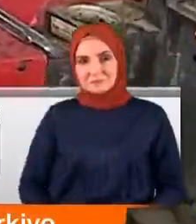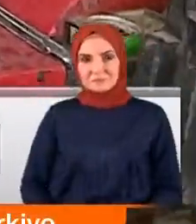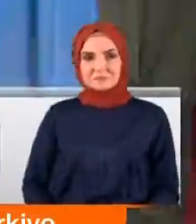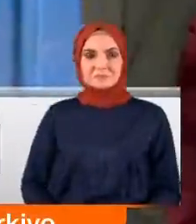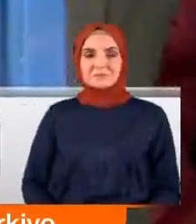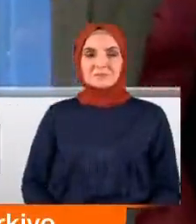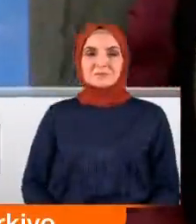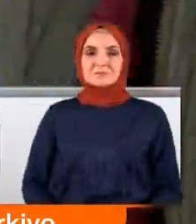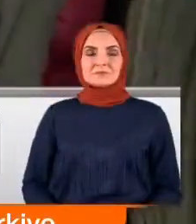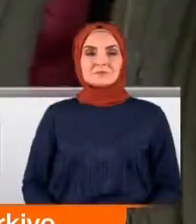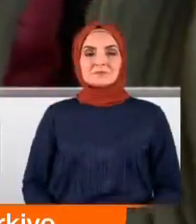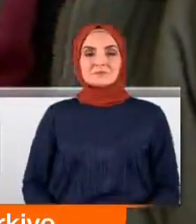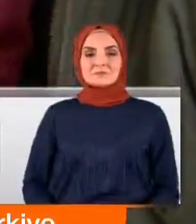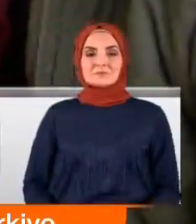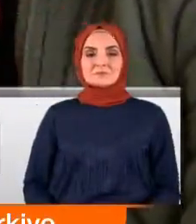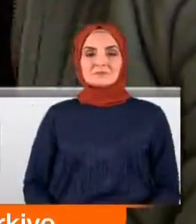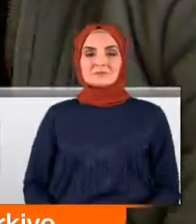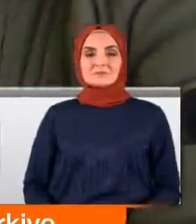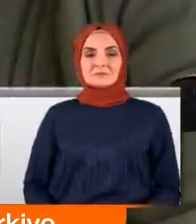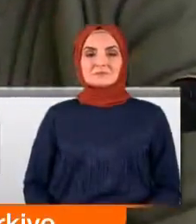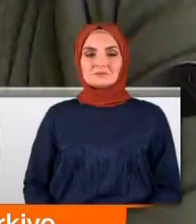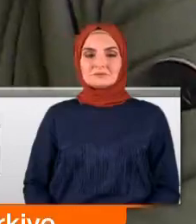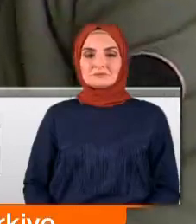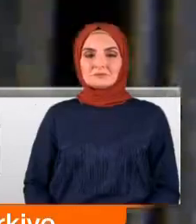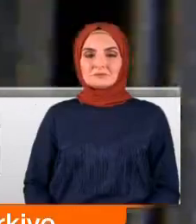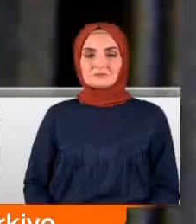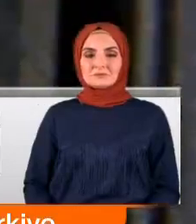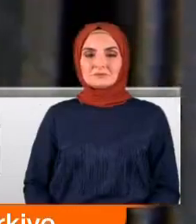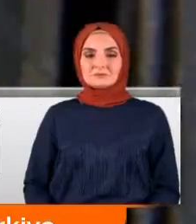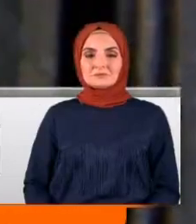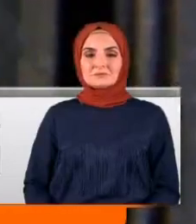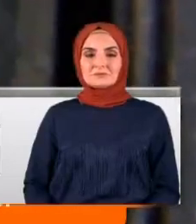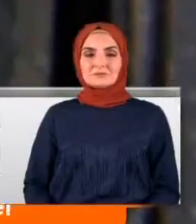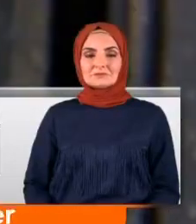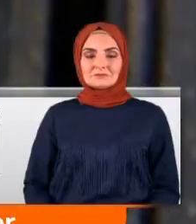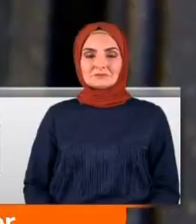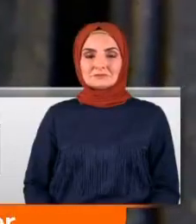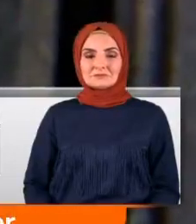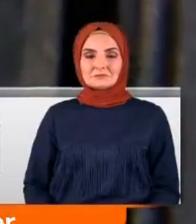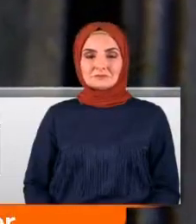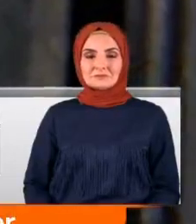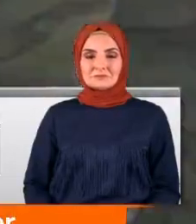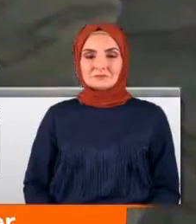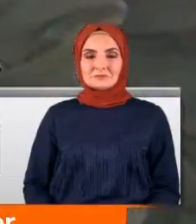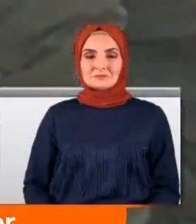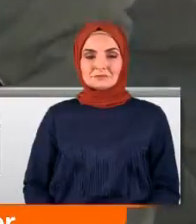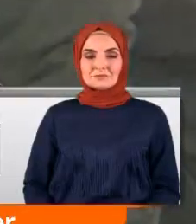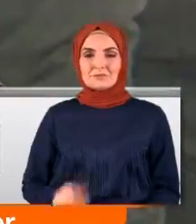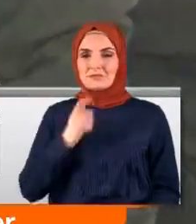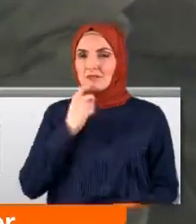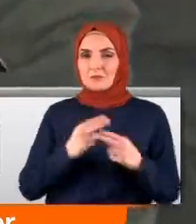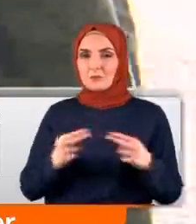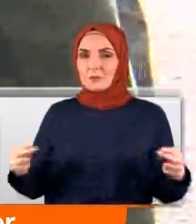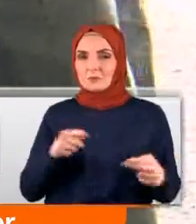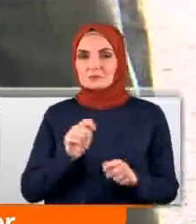kadar ediyoruz. 40 doğumluyum. Kaça gittin? 82. İşte benden yaşıt da hep öldü, çökeledi. Kaç seneden beri bu